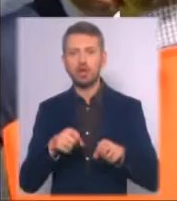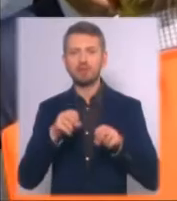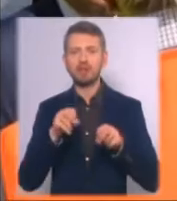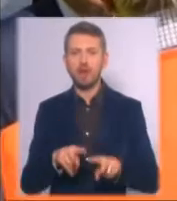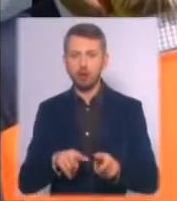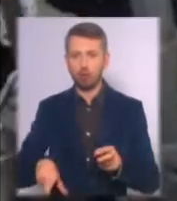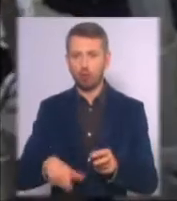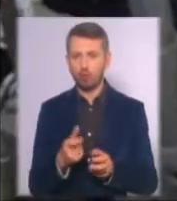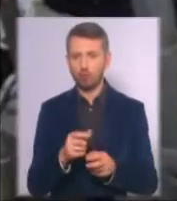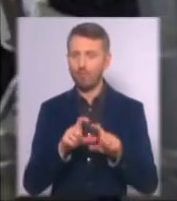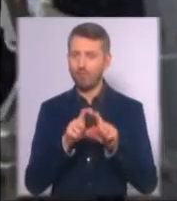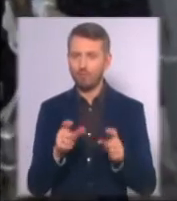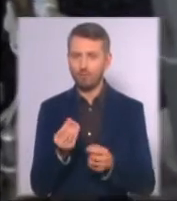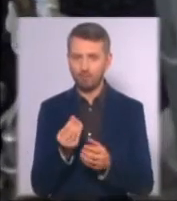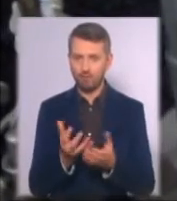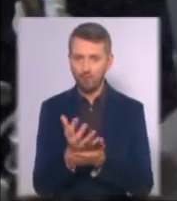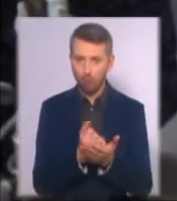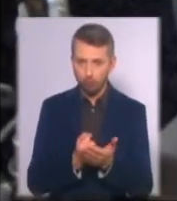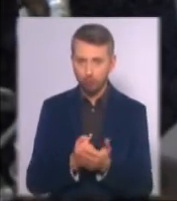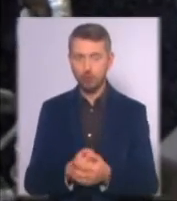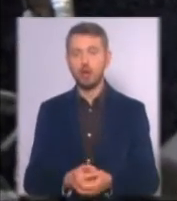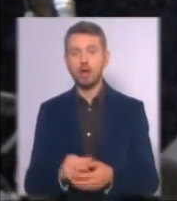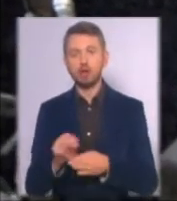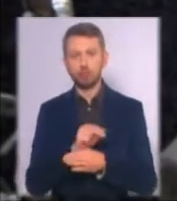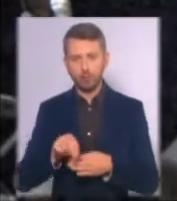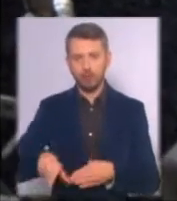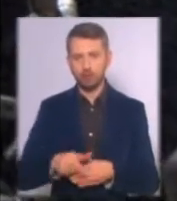збору акцизів. Ремонтувати шляхи потрібно масштабно.